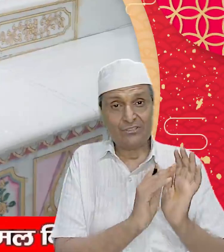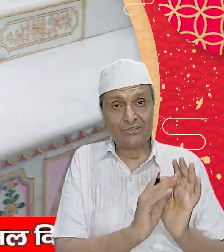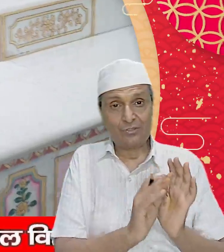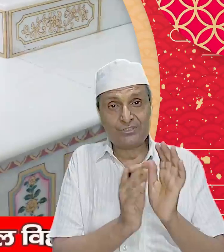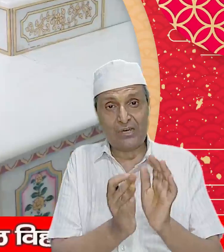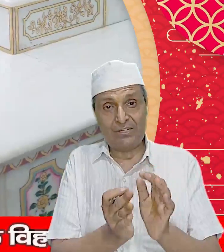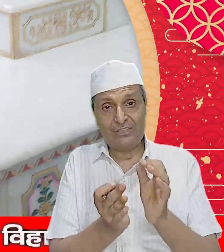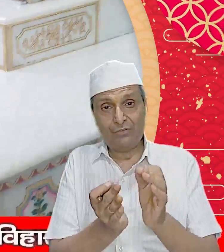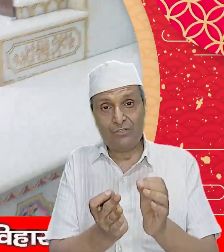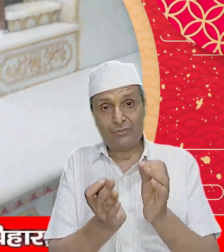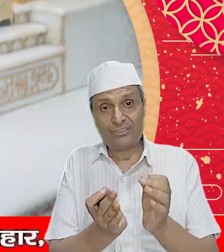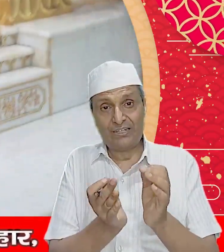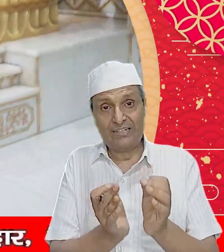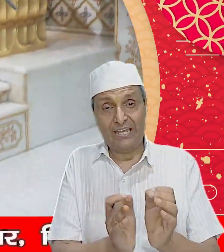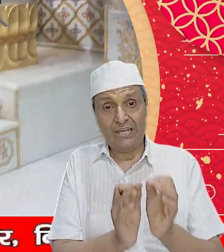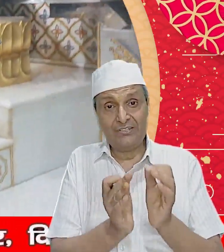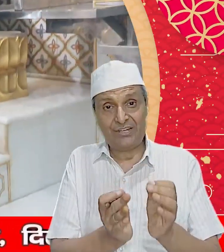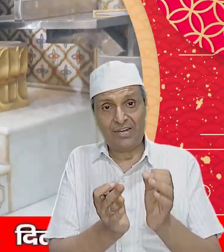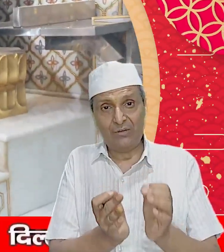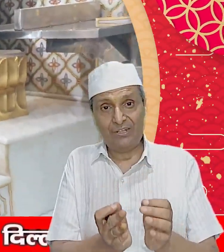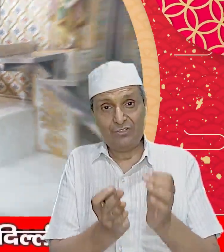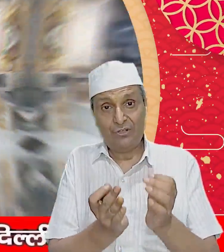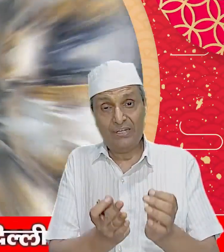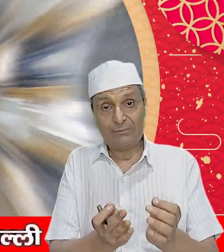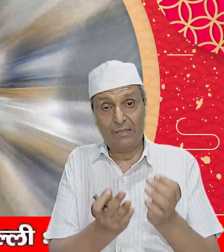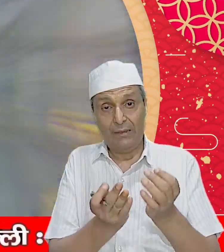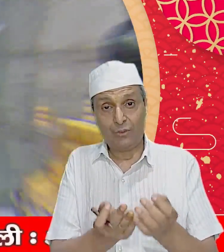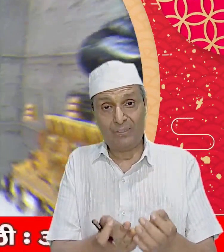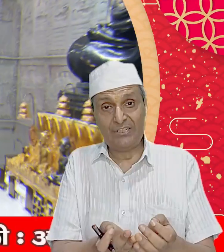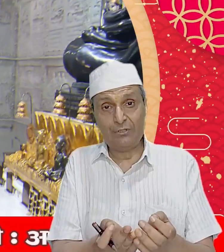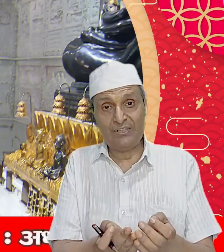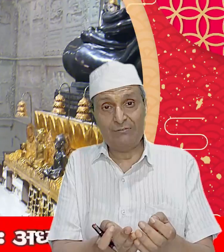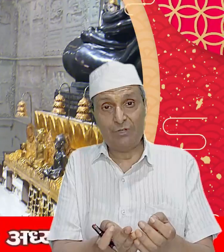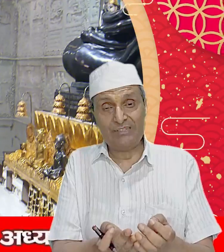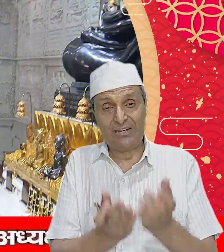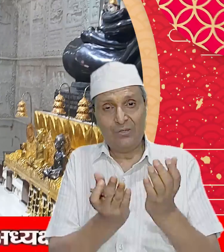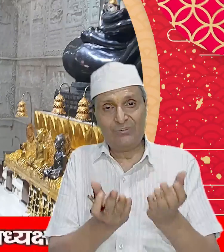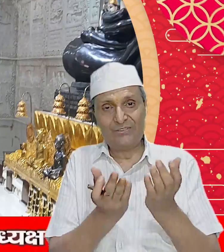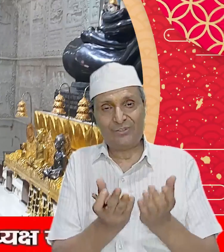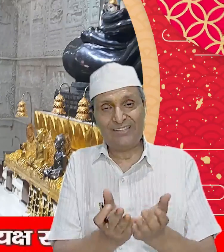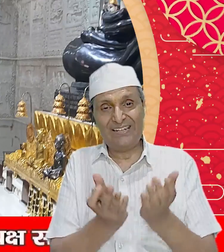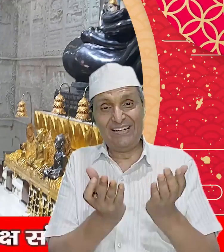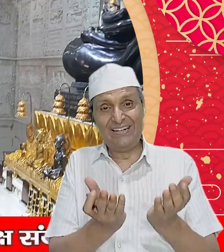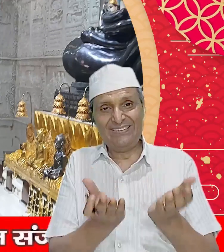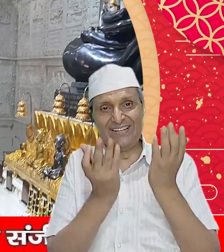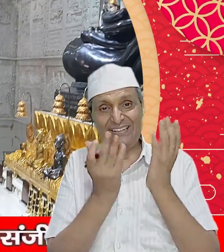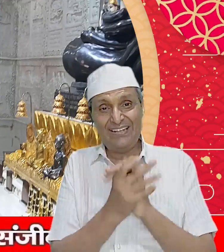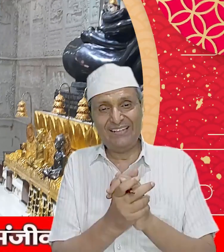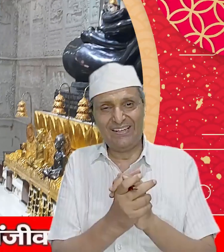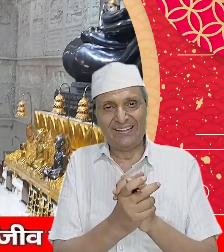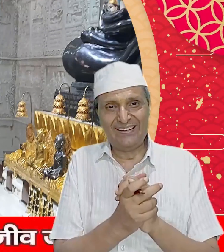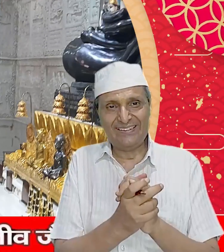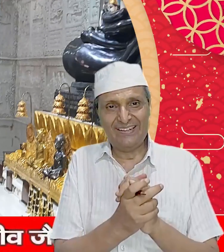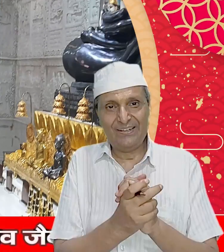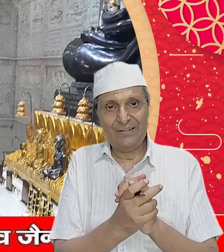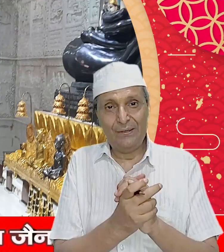कहेंगे त्रस और स्थावर जीवों की सुरक्षा के लिए हिंसा ना हो, उनकी जो इसमें उत्पत्ति होती है जीवों की ज़्यादा, उनसे सुरक्षा के लिए अहिंसा के लिए